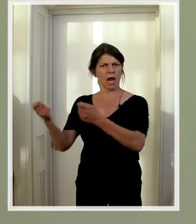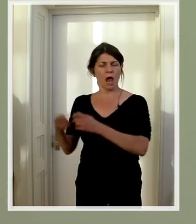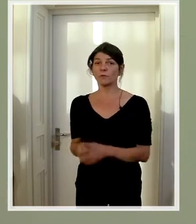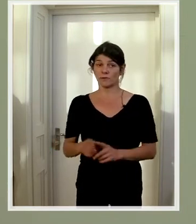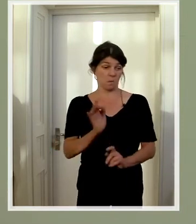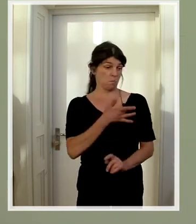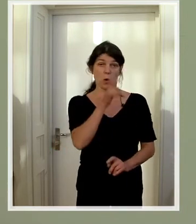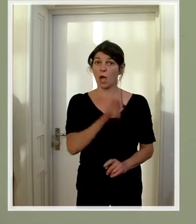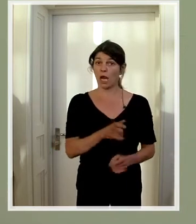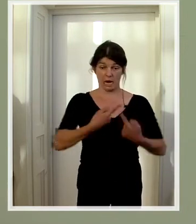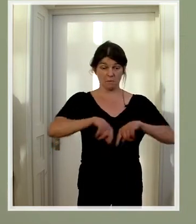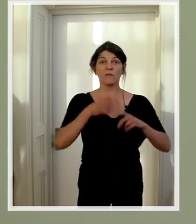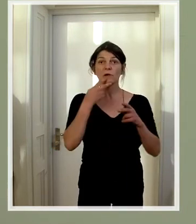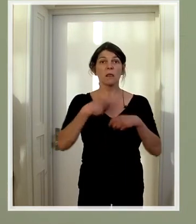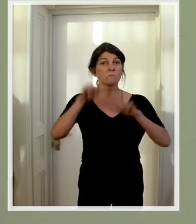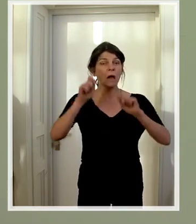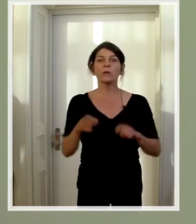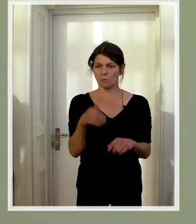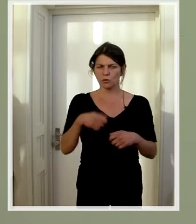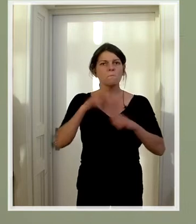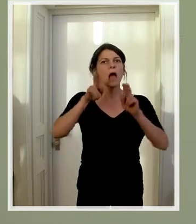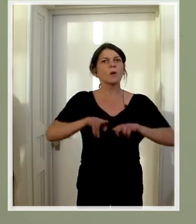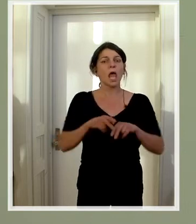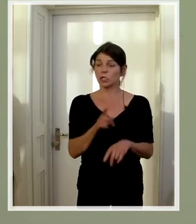Bürger in einem Gemeinde will bauen, dann muss er im Baurecht, der kann den